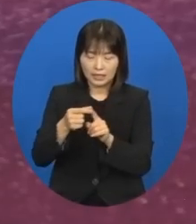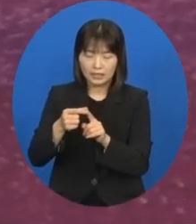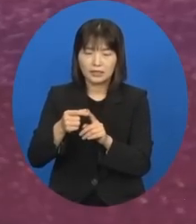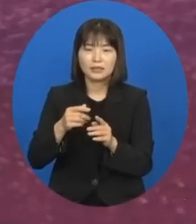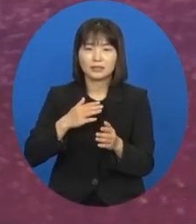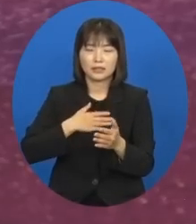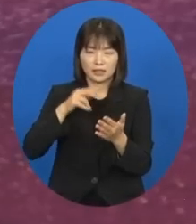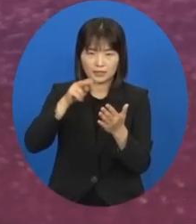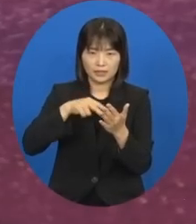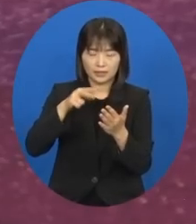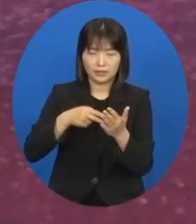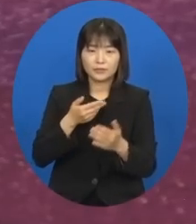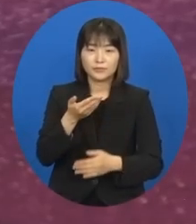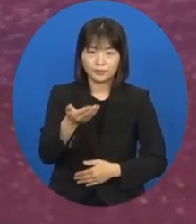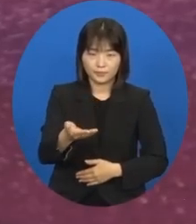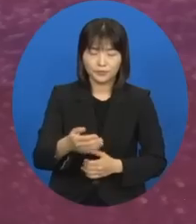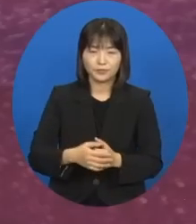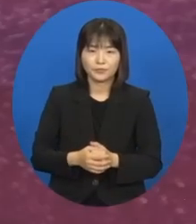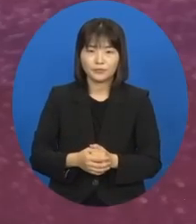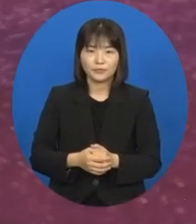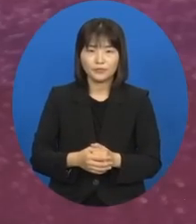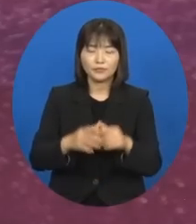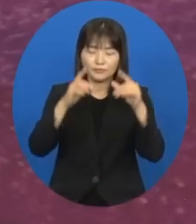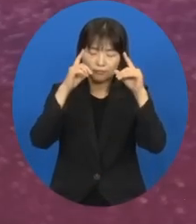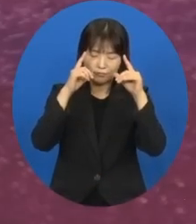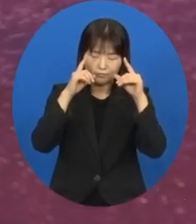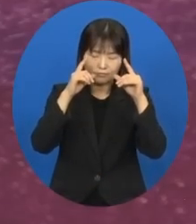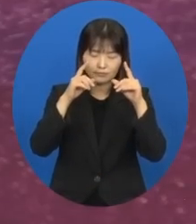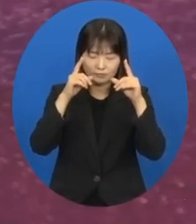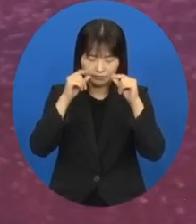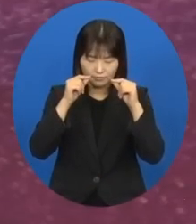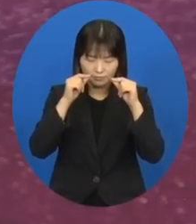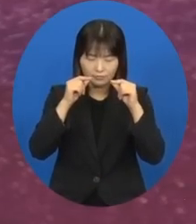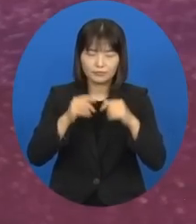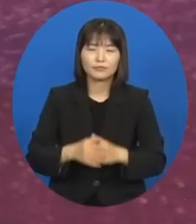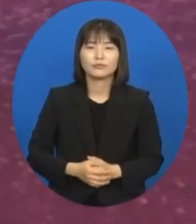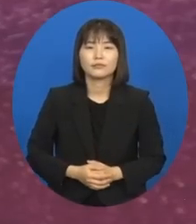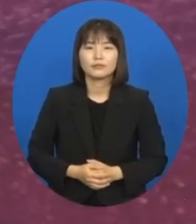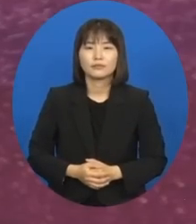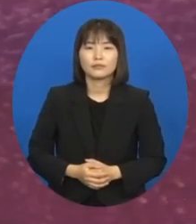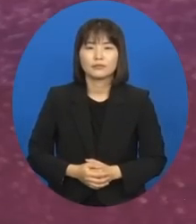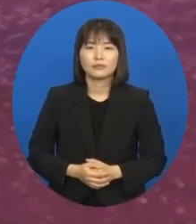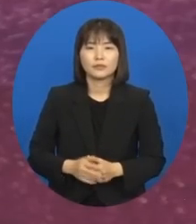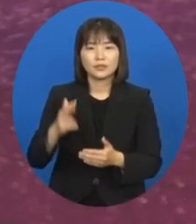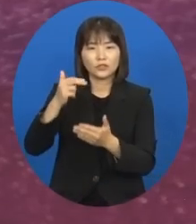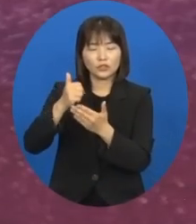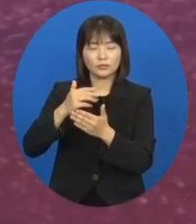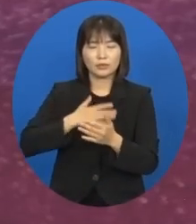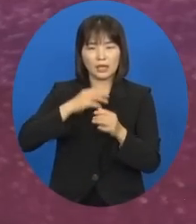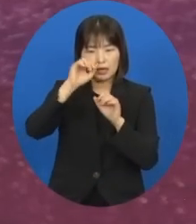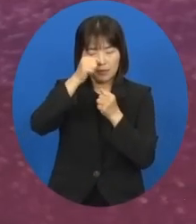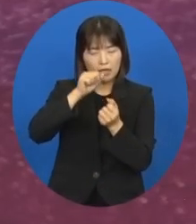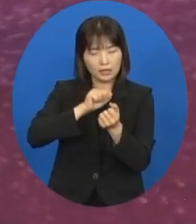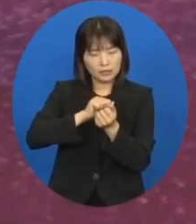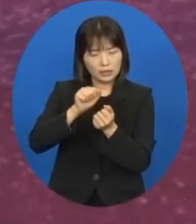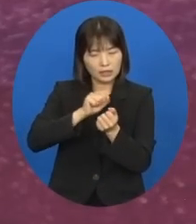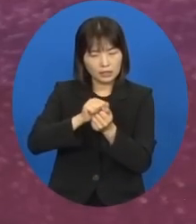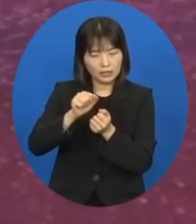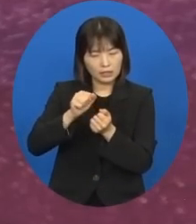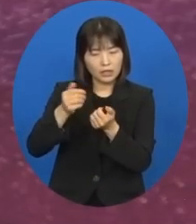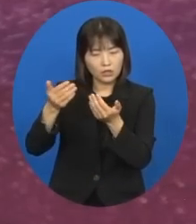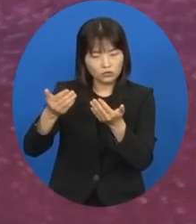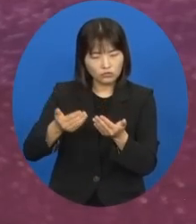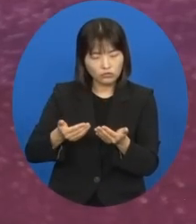읽어 드리겠습니다 눈을 감으시고 주님이 내 발을 그렇게 닦으신다